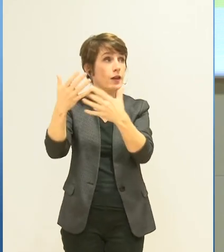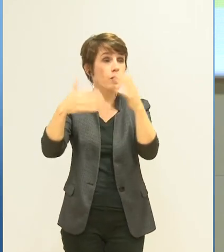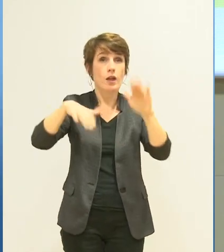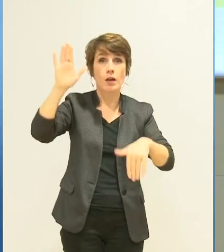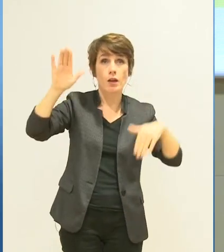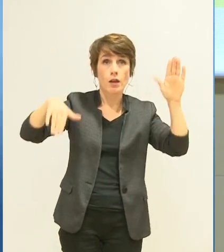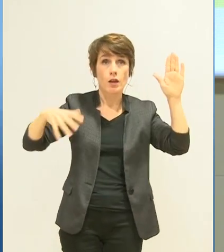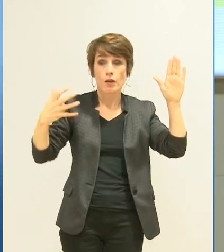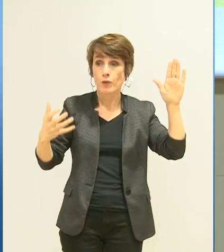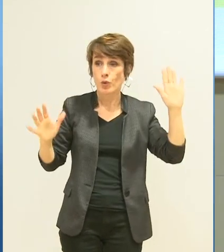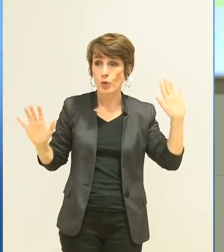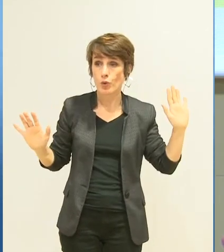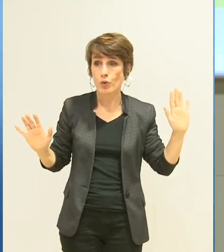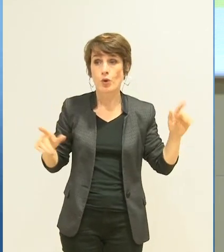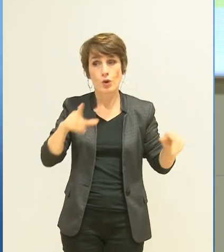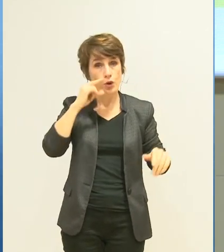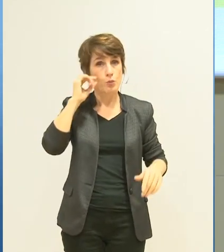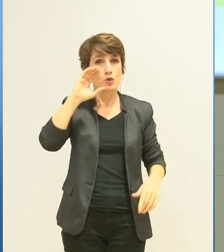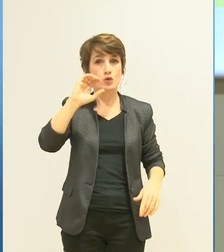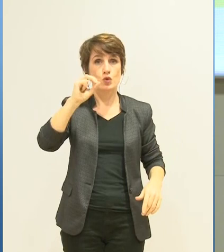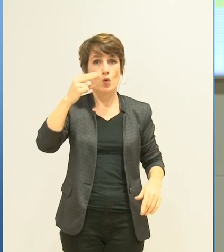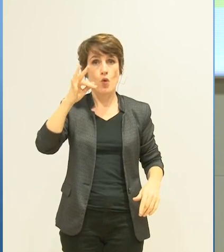non oui messieurs confessons